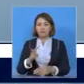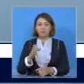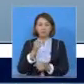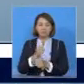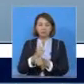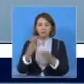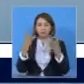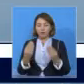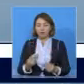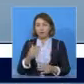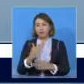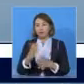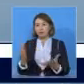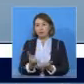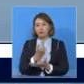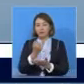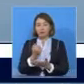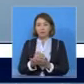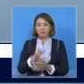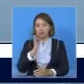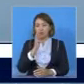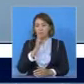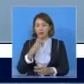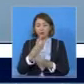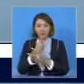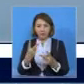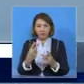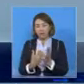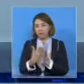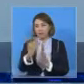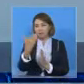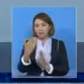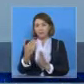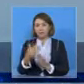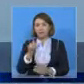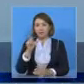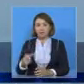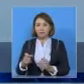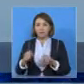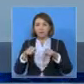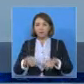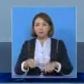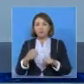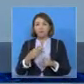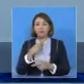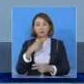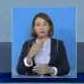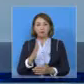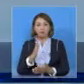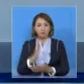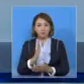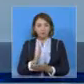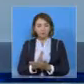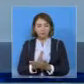жасалған күнге қолданыста болатын 1000 айлық есептік көрсеткіштен асатын азаматтық құқықтық мәмілелер